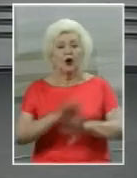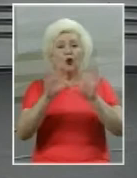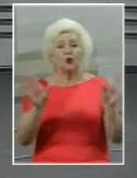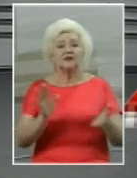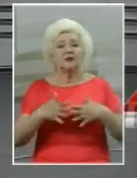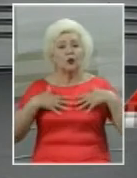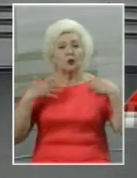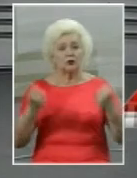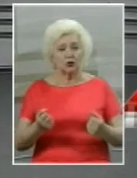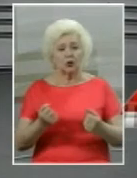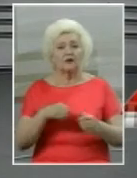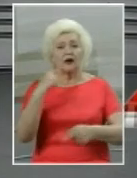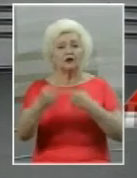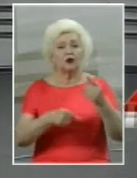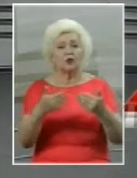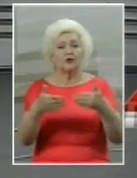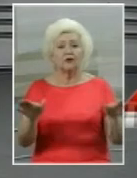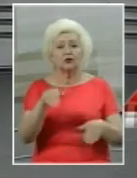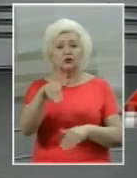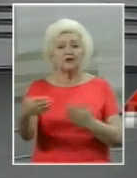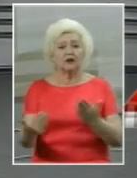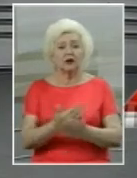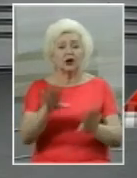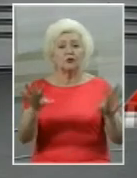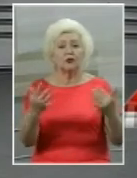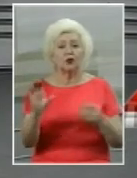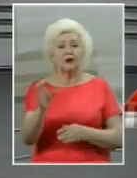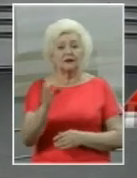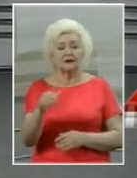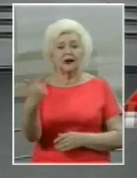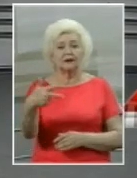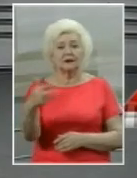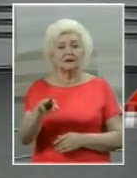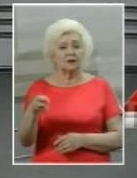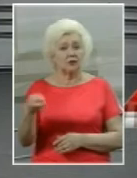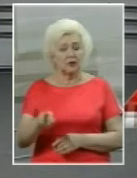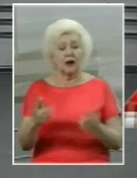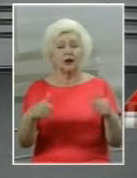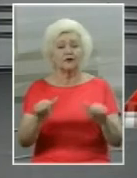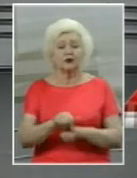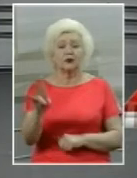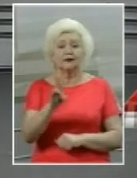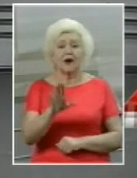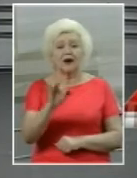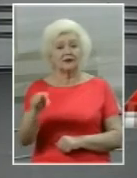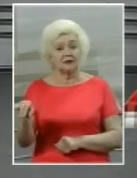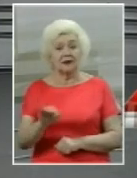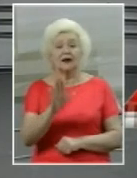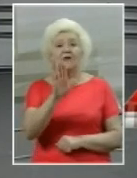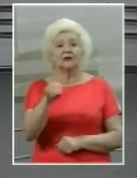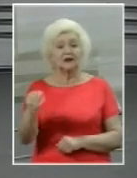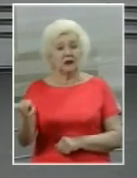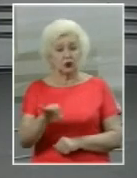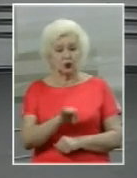Усім доброго здоров'я! У черговому випуску «Таврійських новин» про події середи 30 травня. У студії Наталя Врилата і Валентина